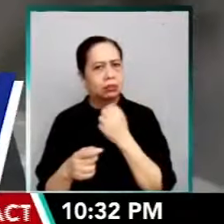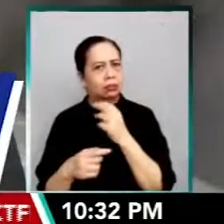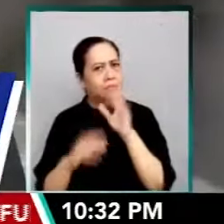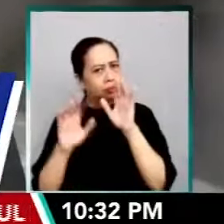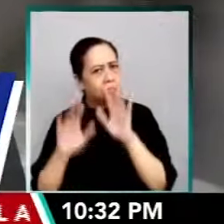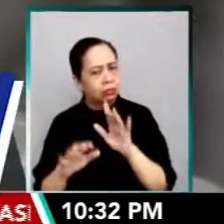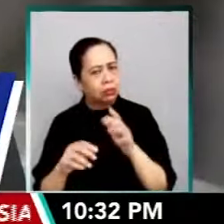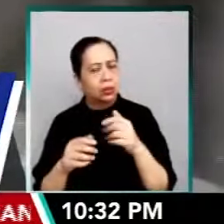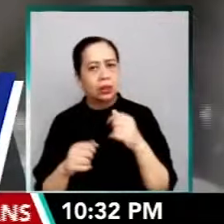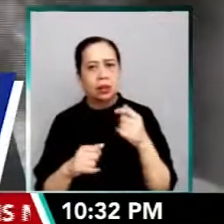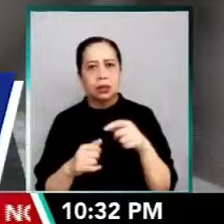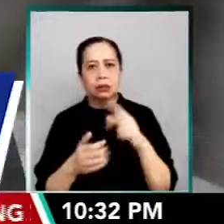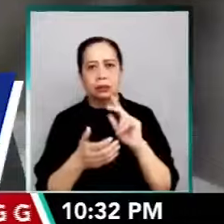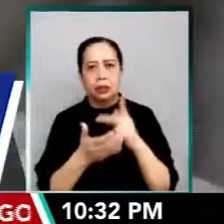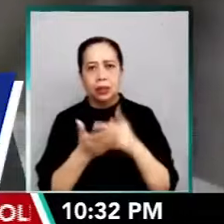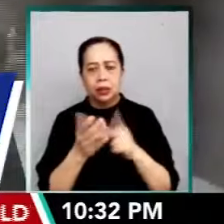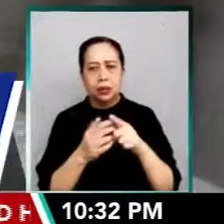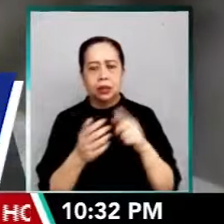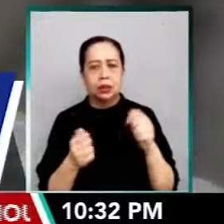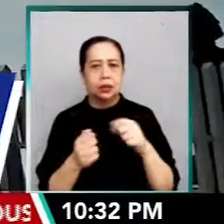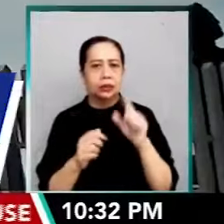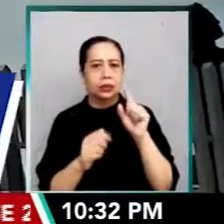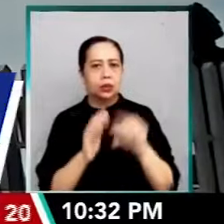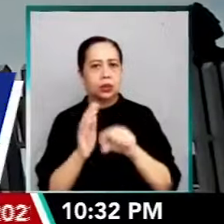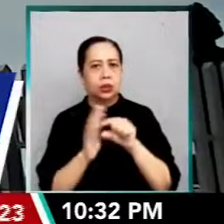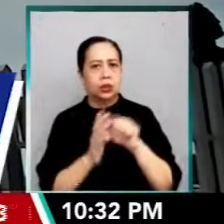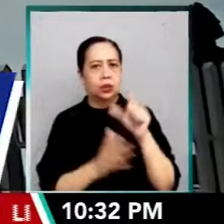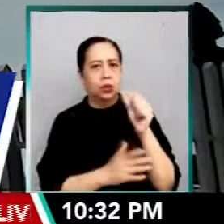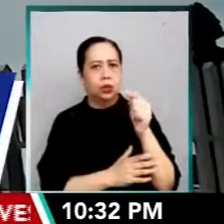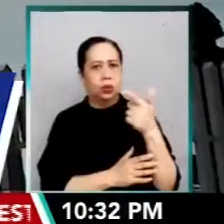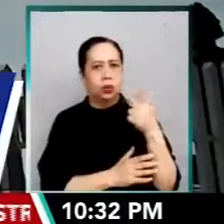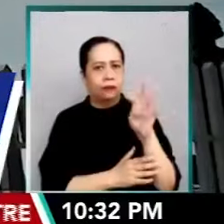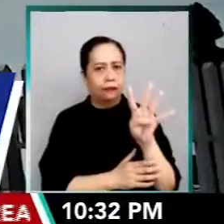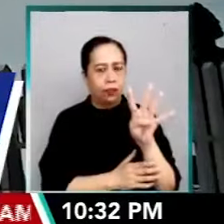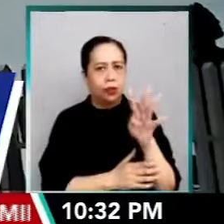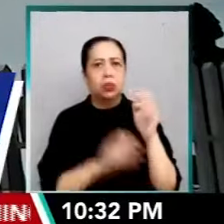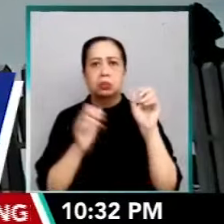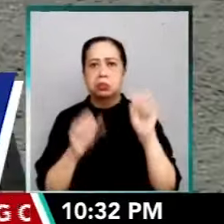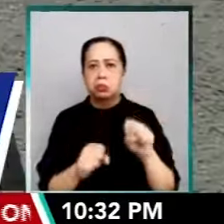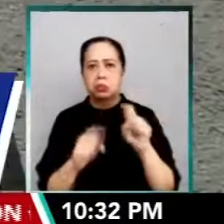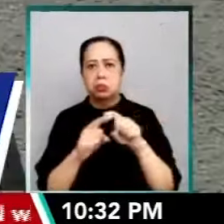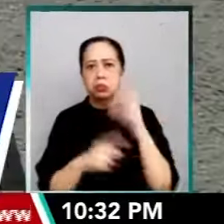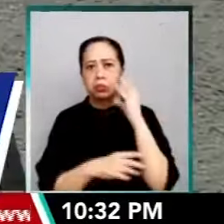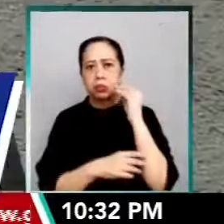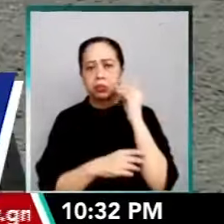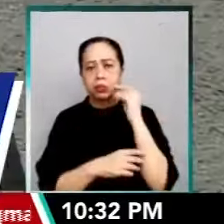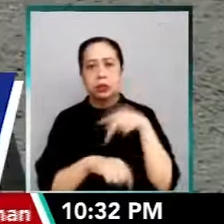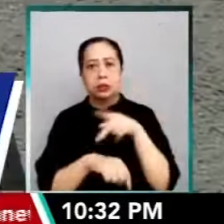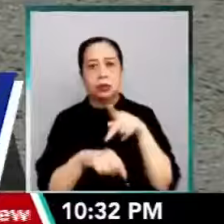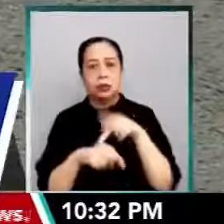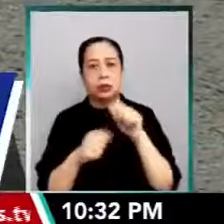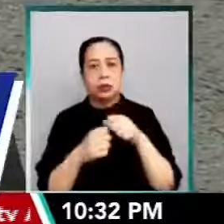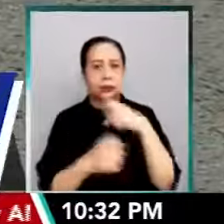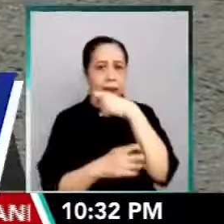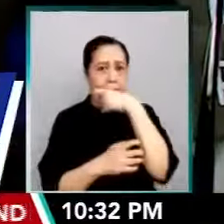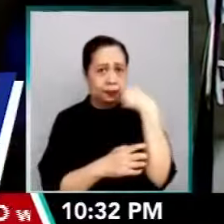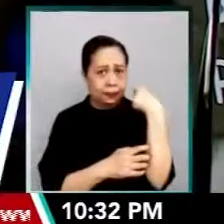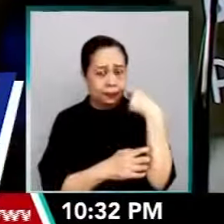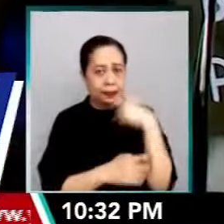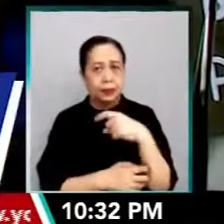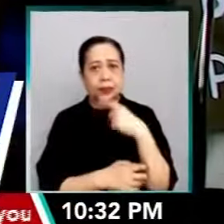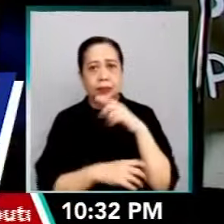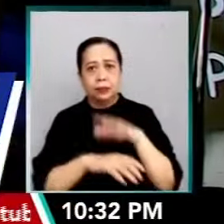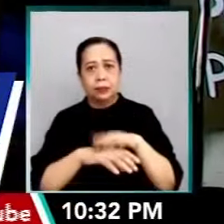ng taon hanggang sa unang quarter ng 2024, posible raw na makaranas ang bansa ng tagtuyot. Payo ng pag-asa,